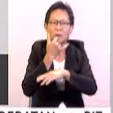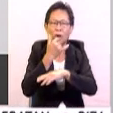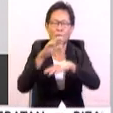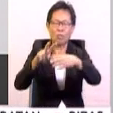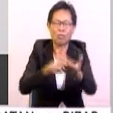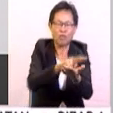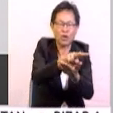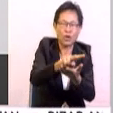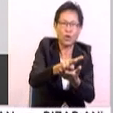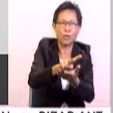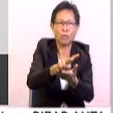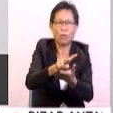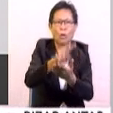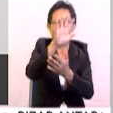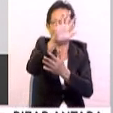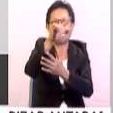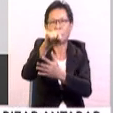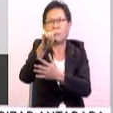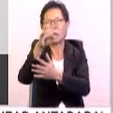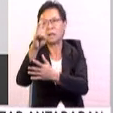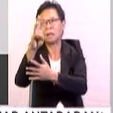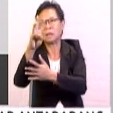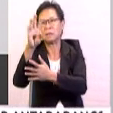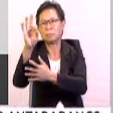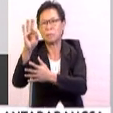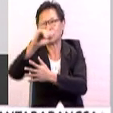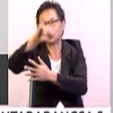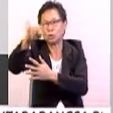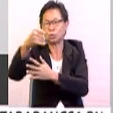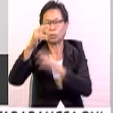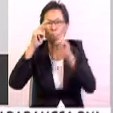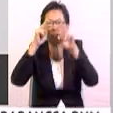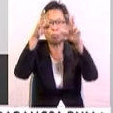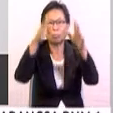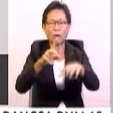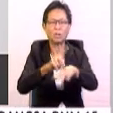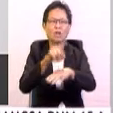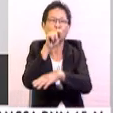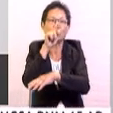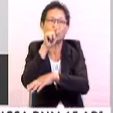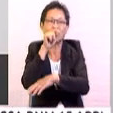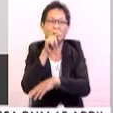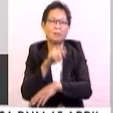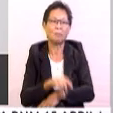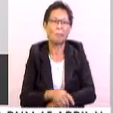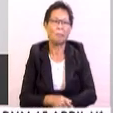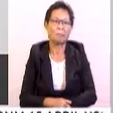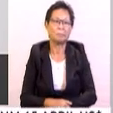Video ini mendapat lebih 5.69 juta tontonan di Twitter.